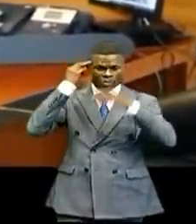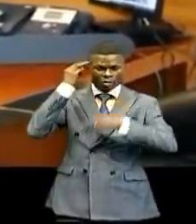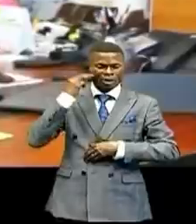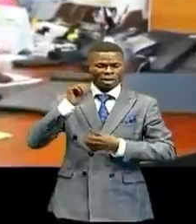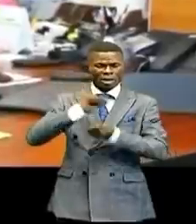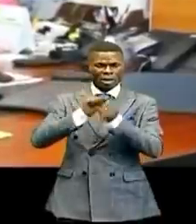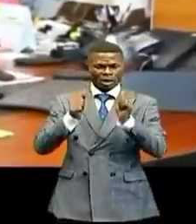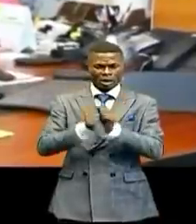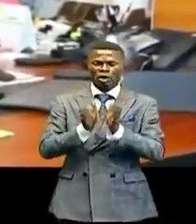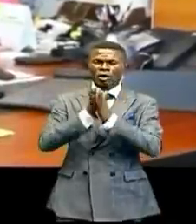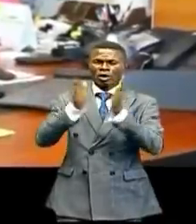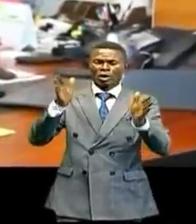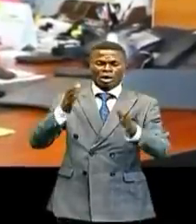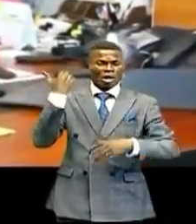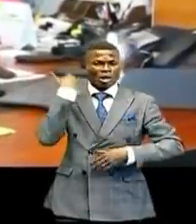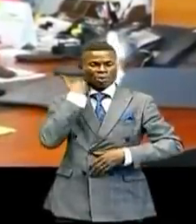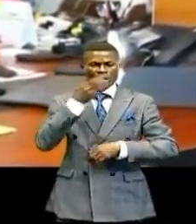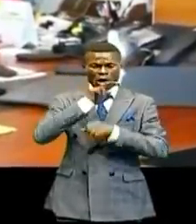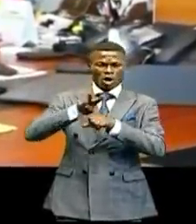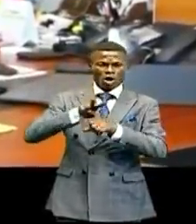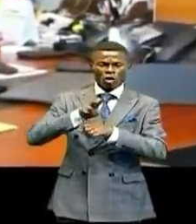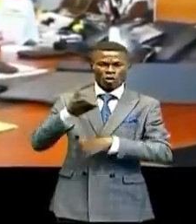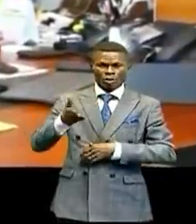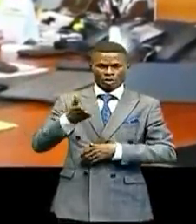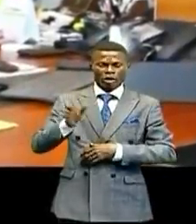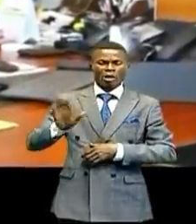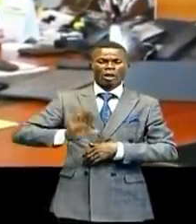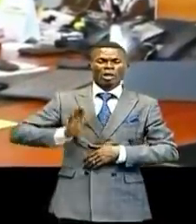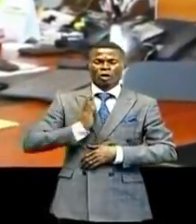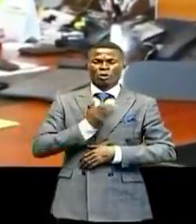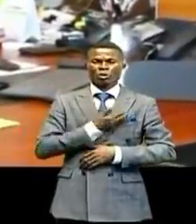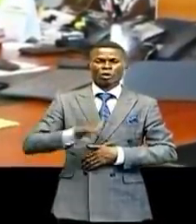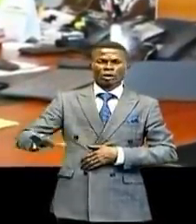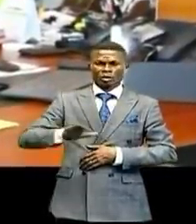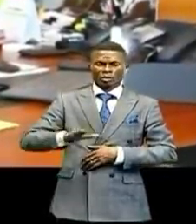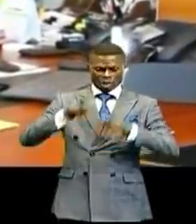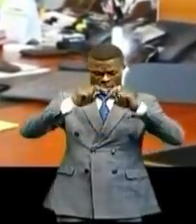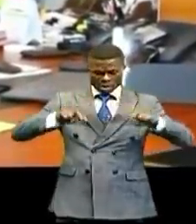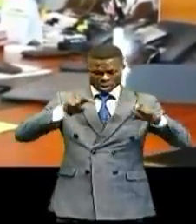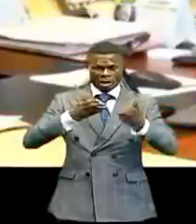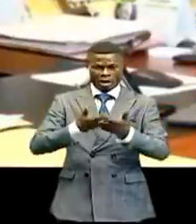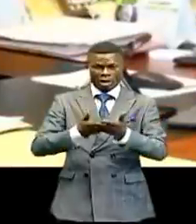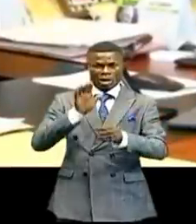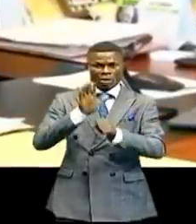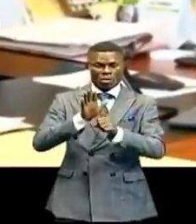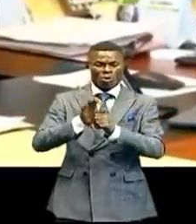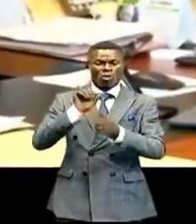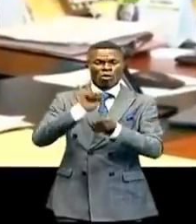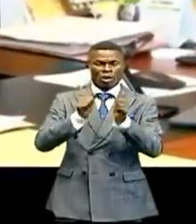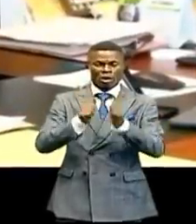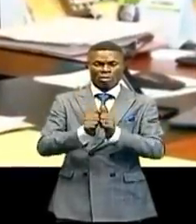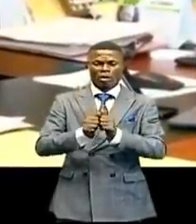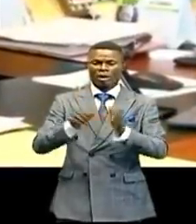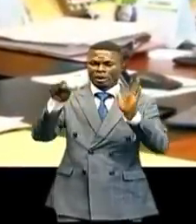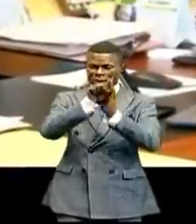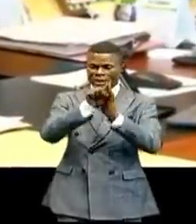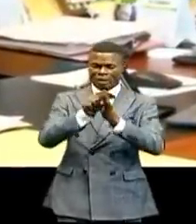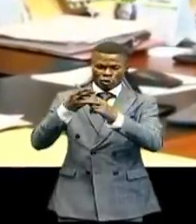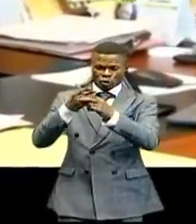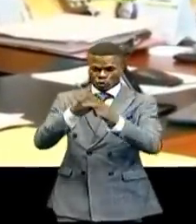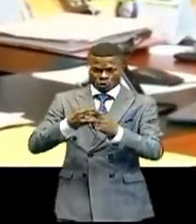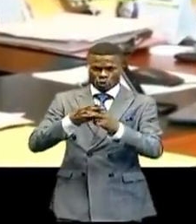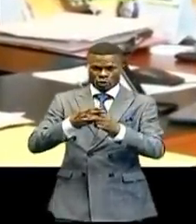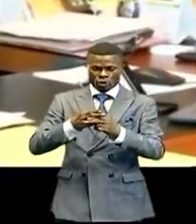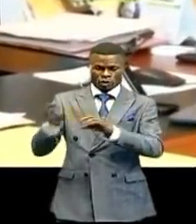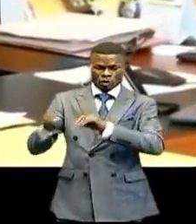la situation globale de la pandémie à COVID-19 dans le pays. De l'analyse faite des divers paramètres et indicateurs de suivi